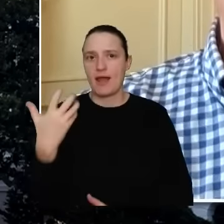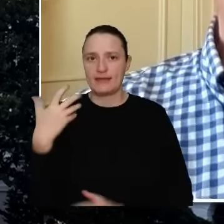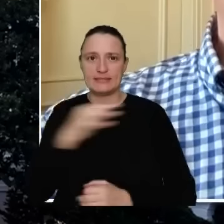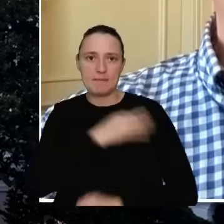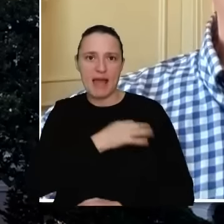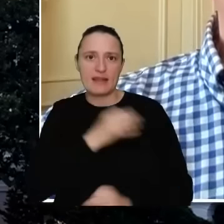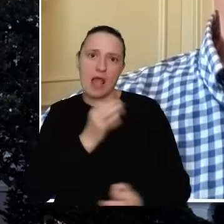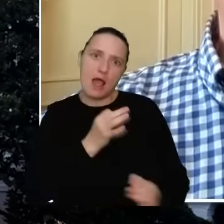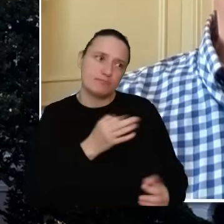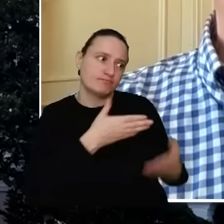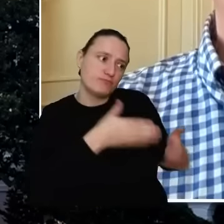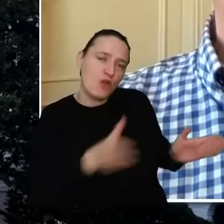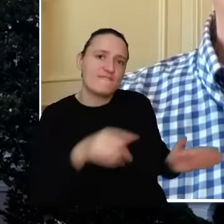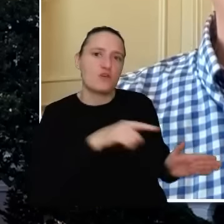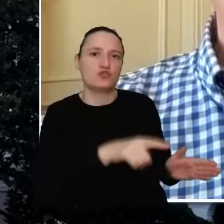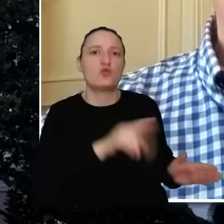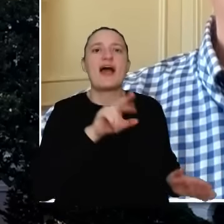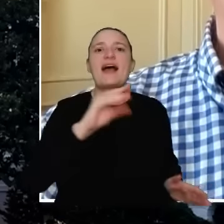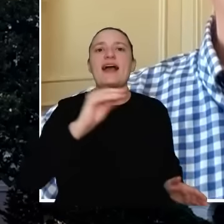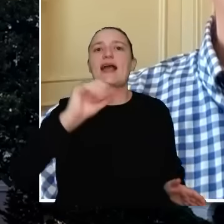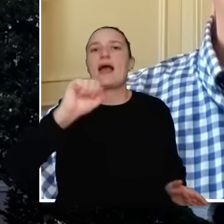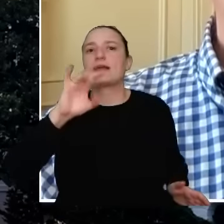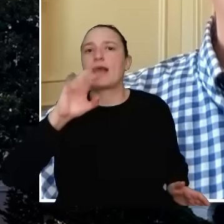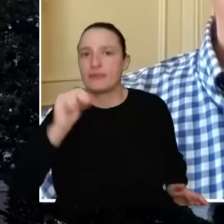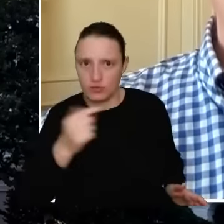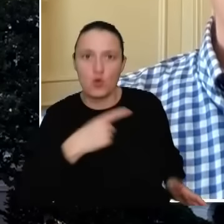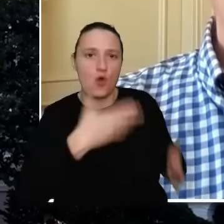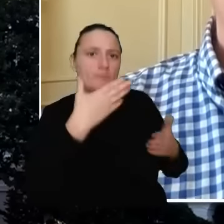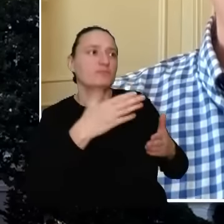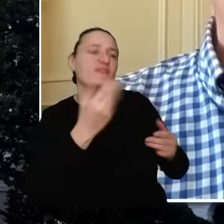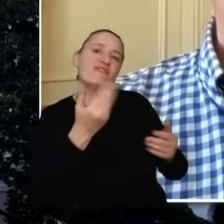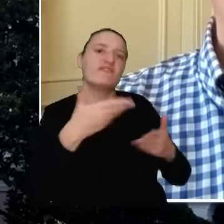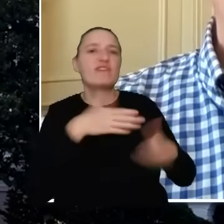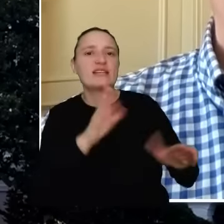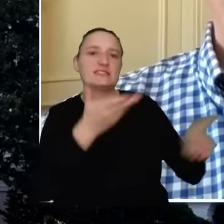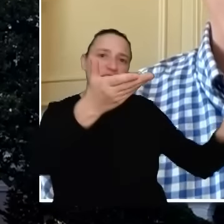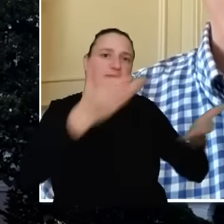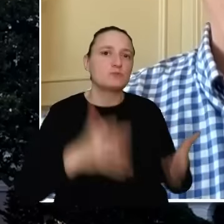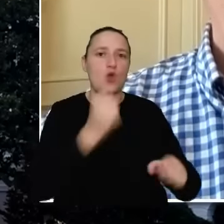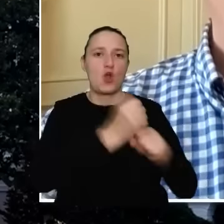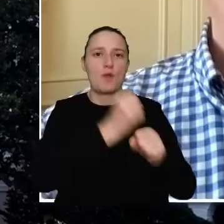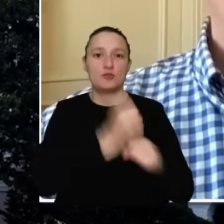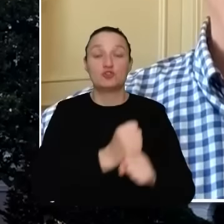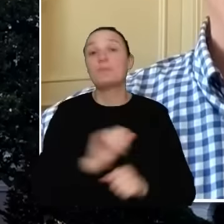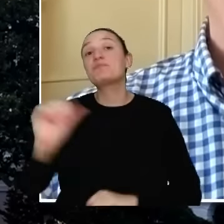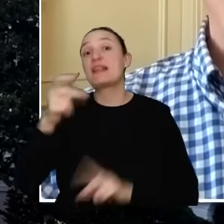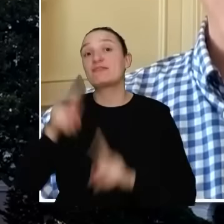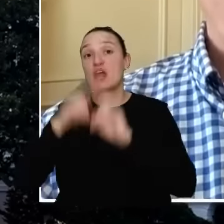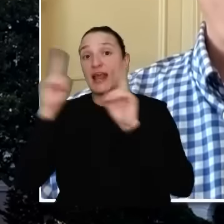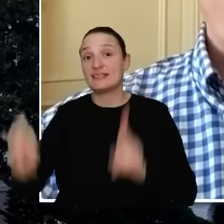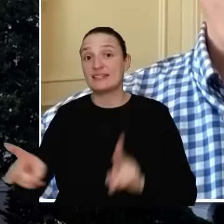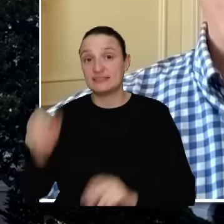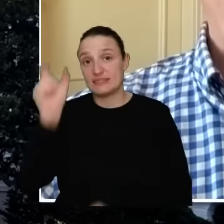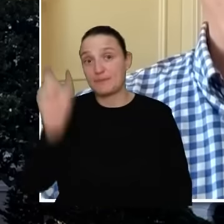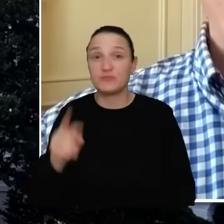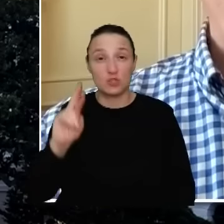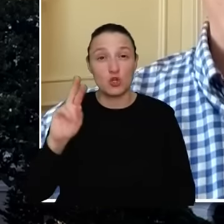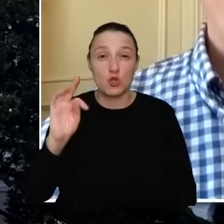uboższych. I niewątpliwie pierwsza kadencja Trumpa, czy pierwsze wybory Trumpa